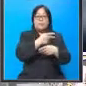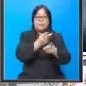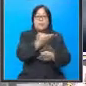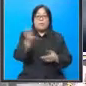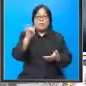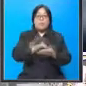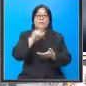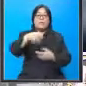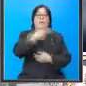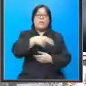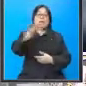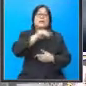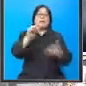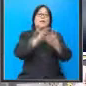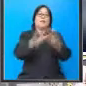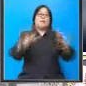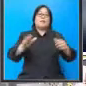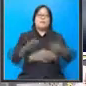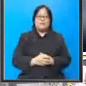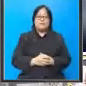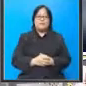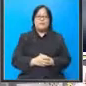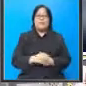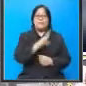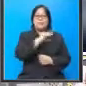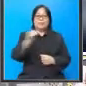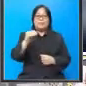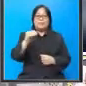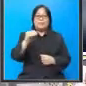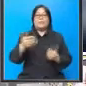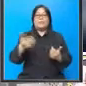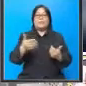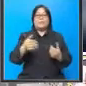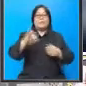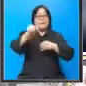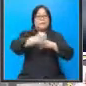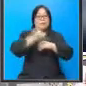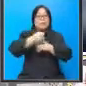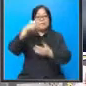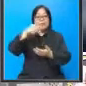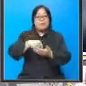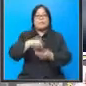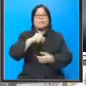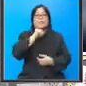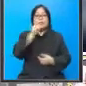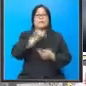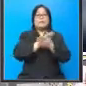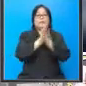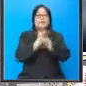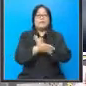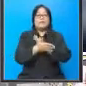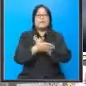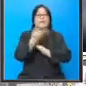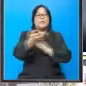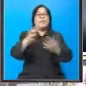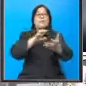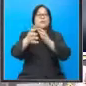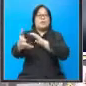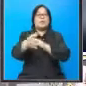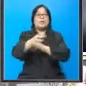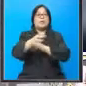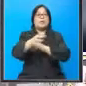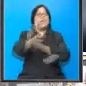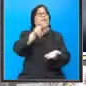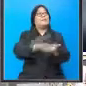adalah halal dan juga selamat ada juga tanaman yang diimport ini adalah tidak menjadi barang perusak